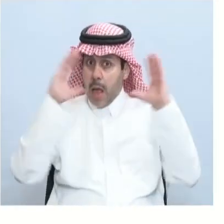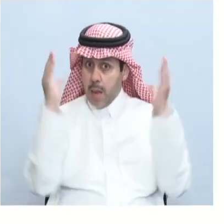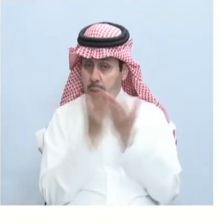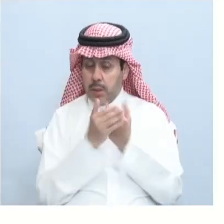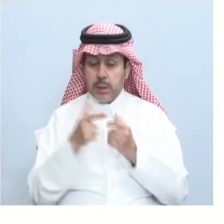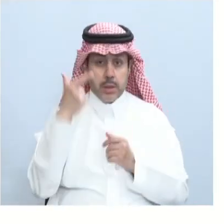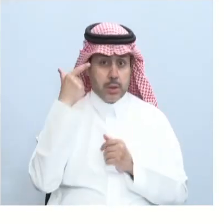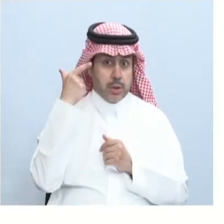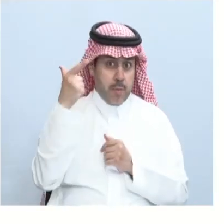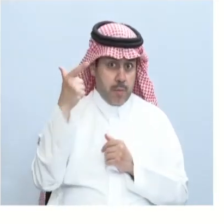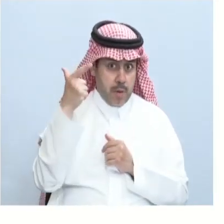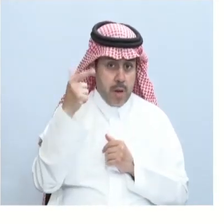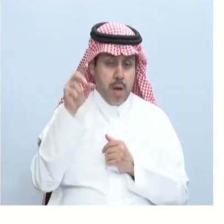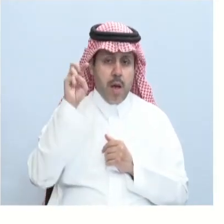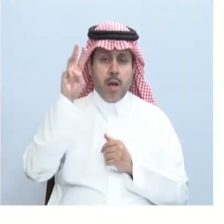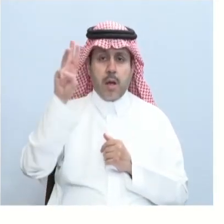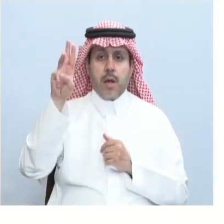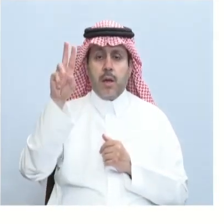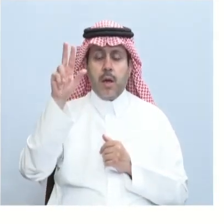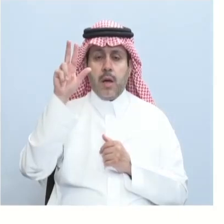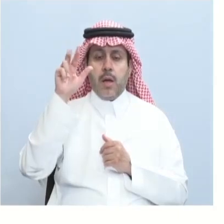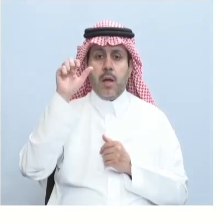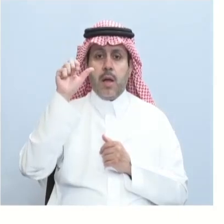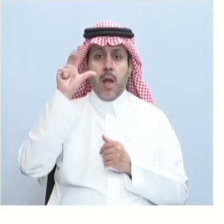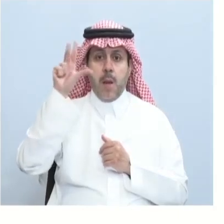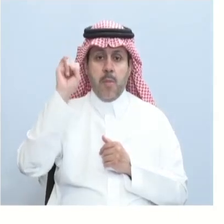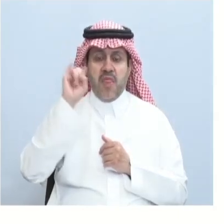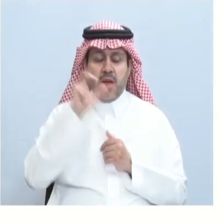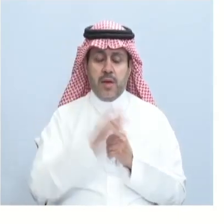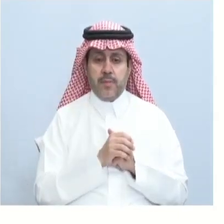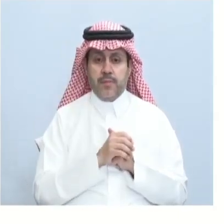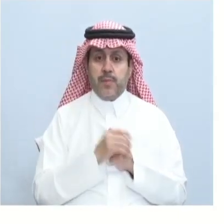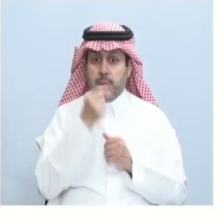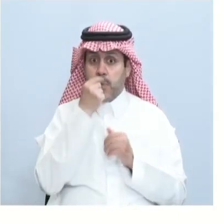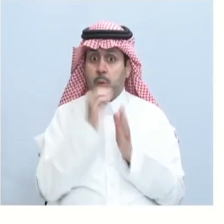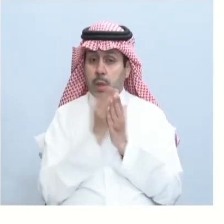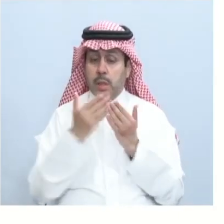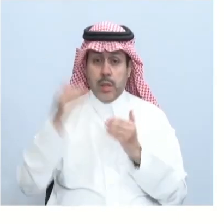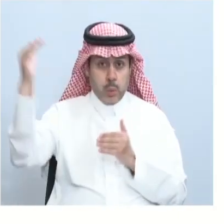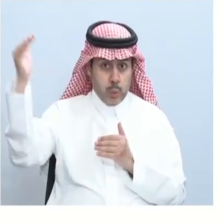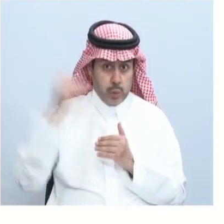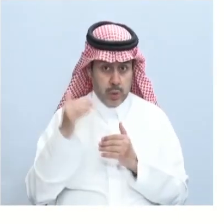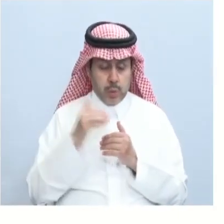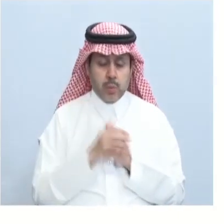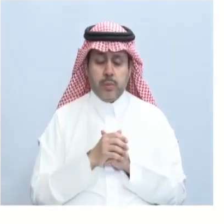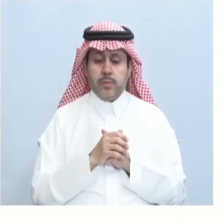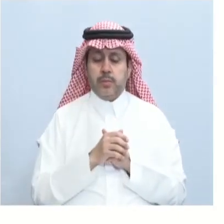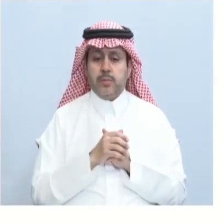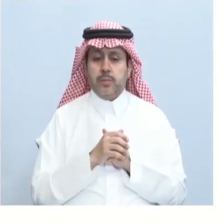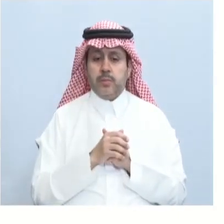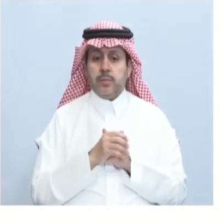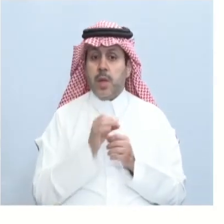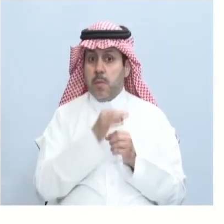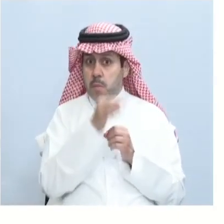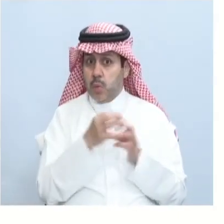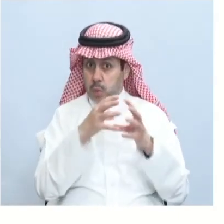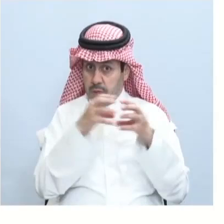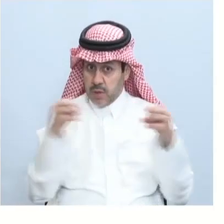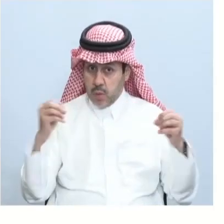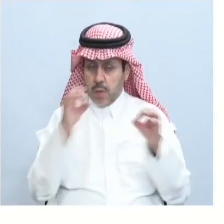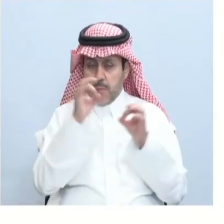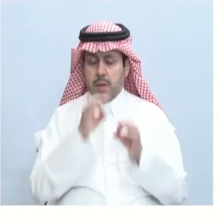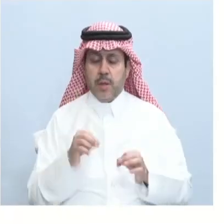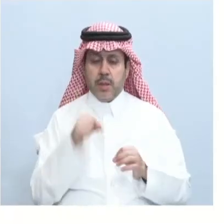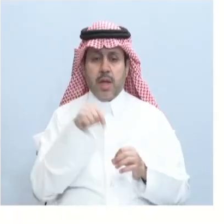السبع المثاني والقران العظيم الذي اوتيته والقران العظيم الذي اوتيته ما الموضع الذي تفسره من